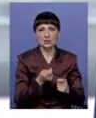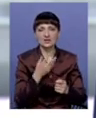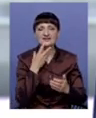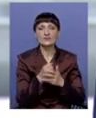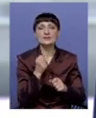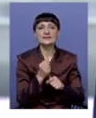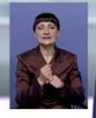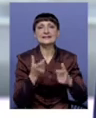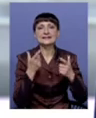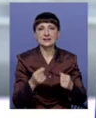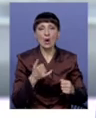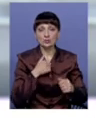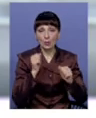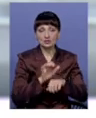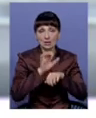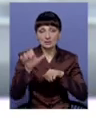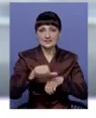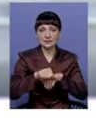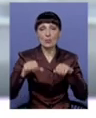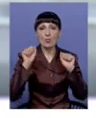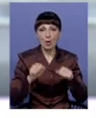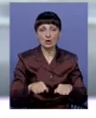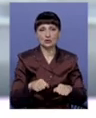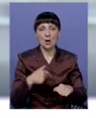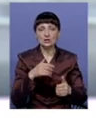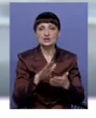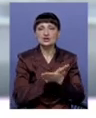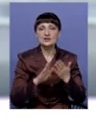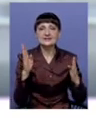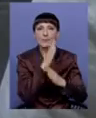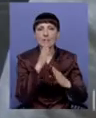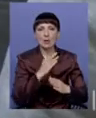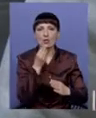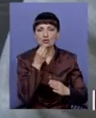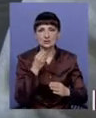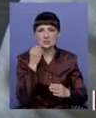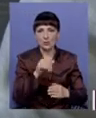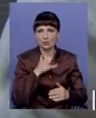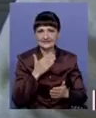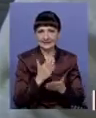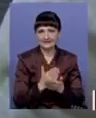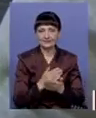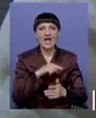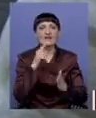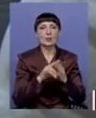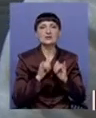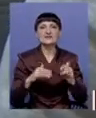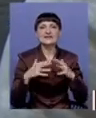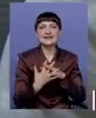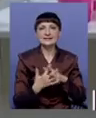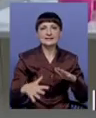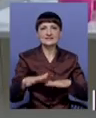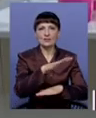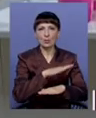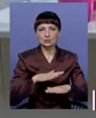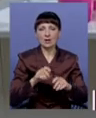большие возможности производства органически чистых и экологически чистых продукций. Вопрос развития сельских населенных